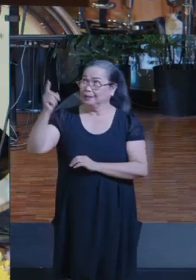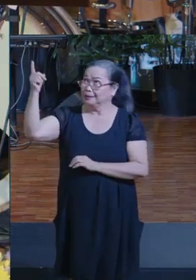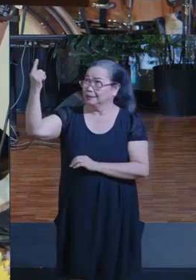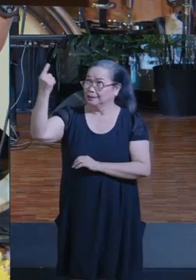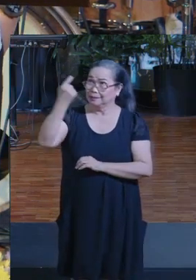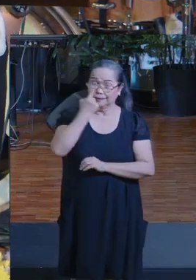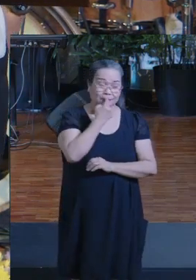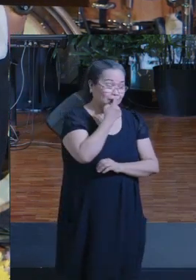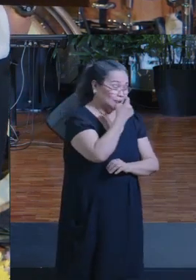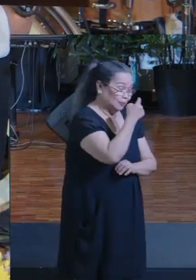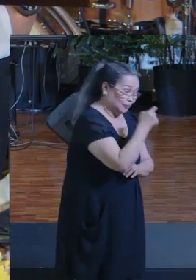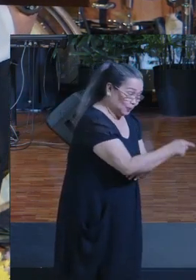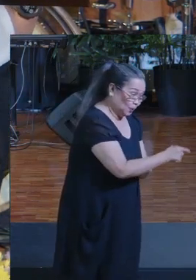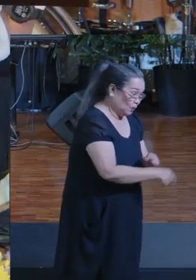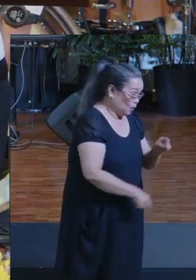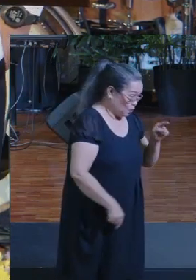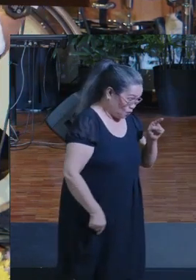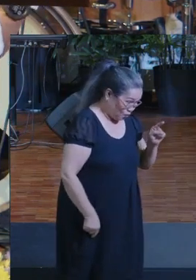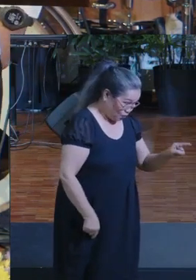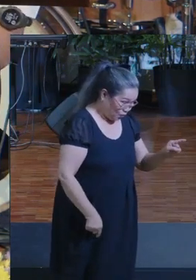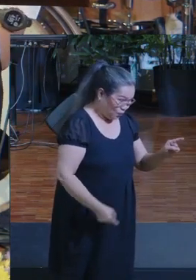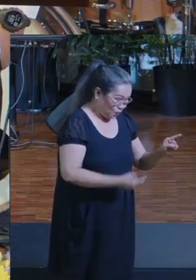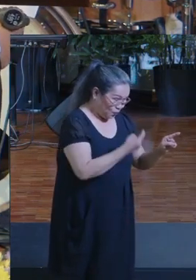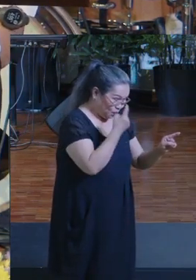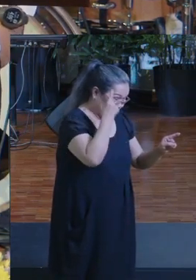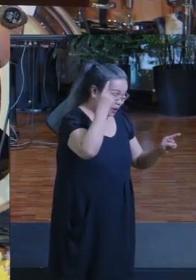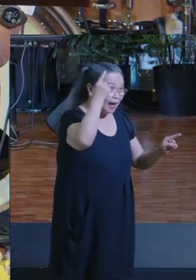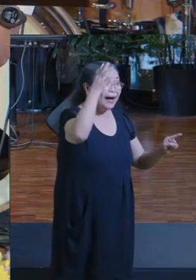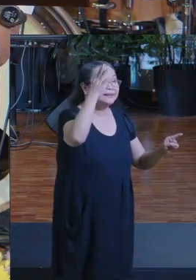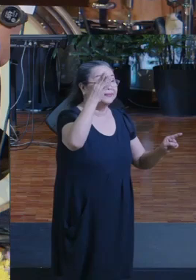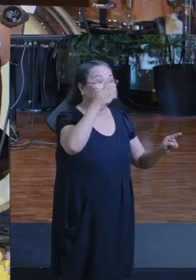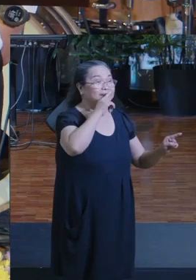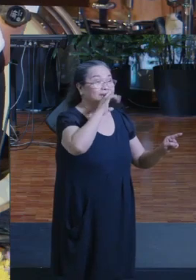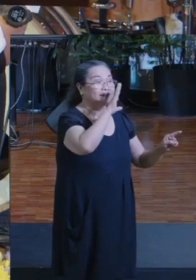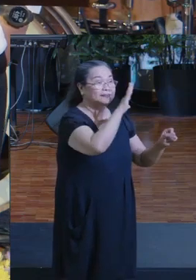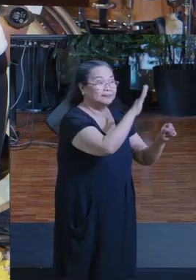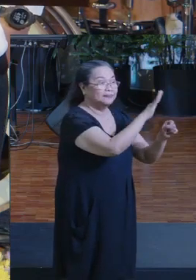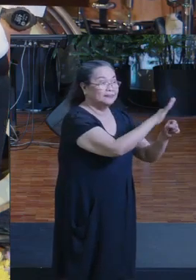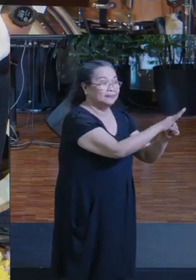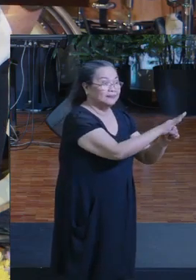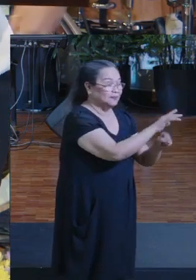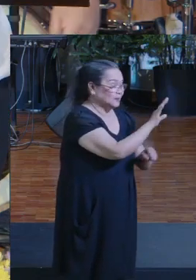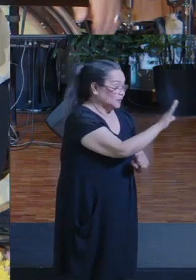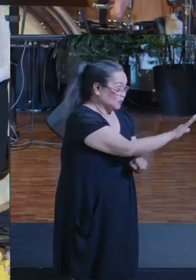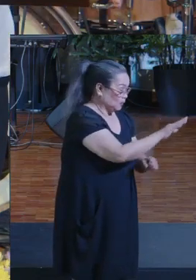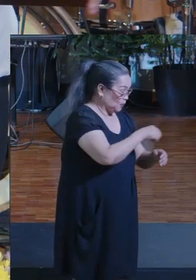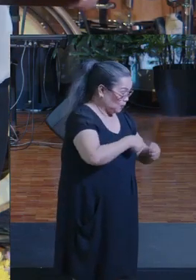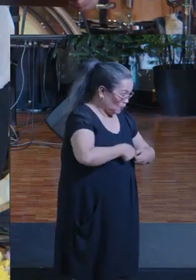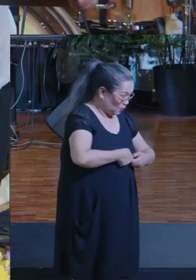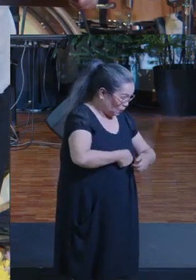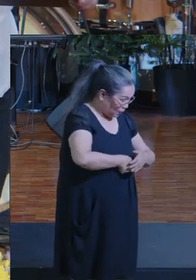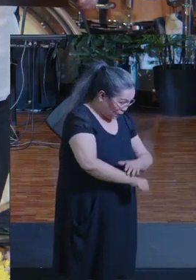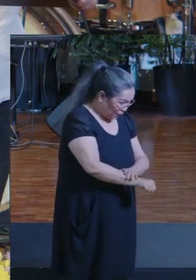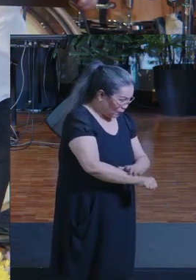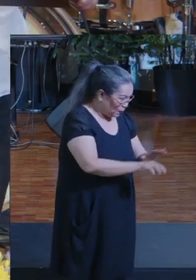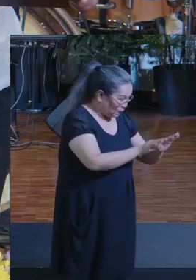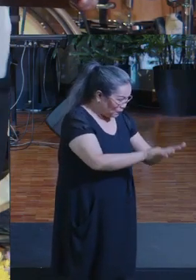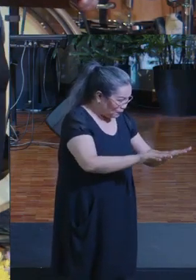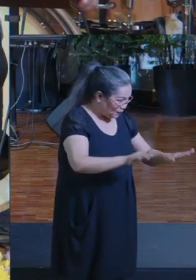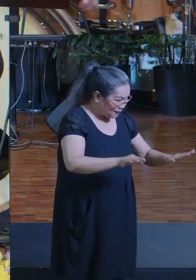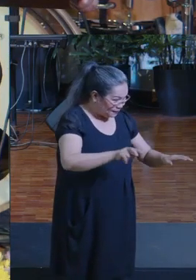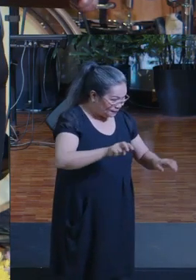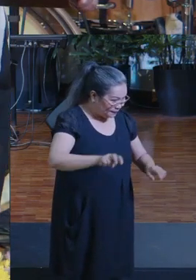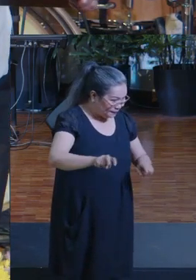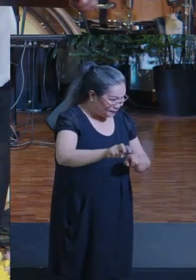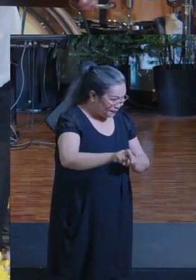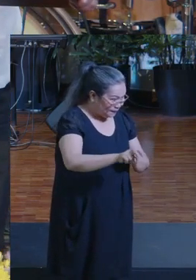Diyos, siya na lang mag-isa ang nangangako. Know for certain that your offspring will be sojourners in a land